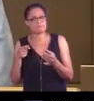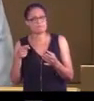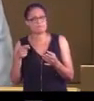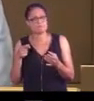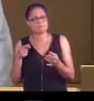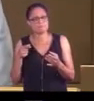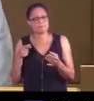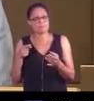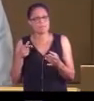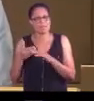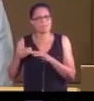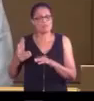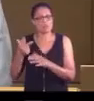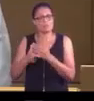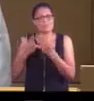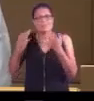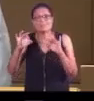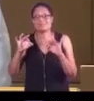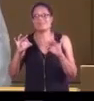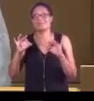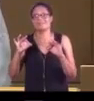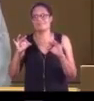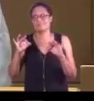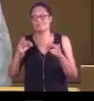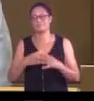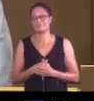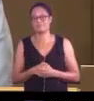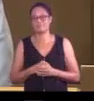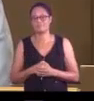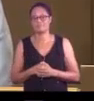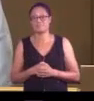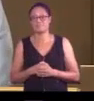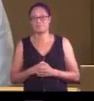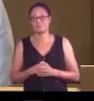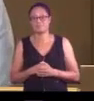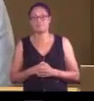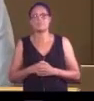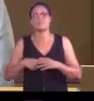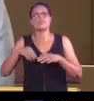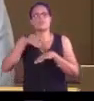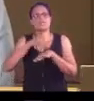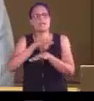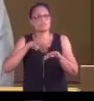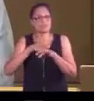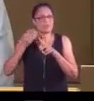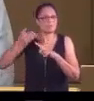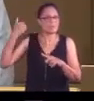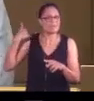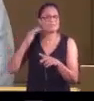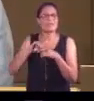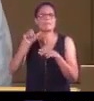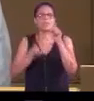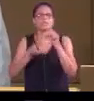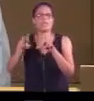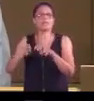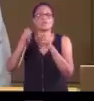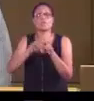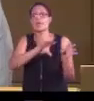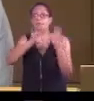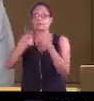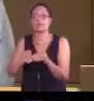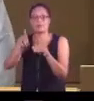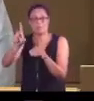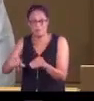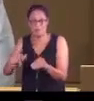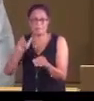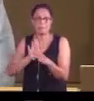avant 2010. Et lorsque la région, à l'époque, avait installé les agriculteurs là, déjà, il leur avait